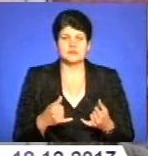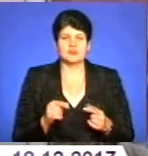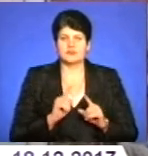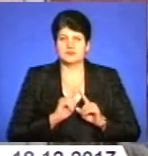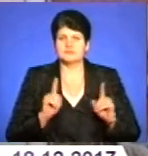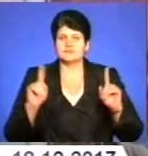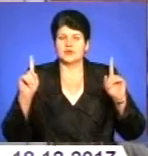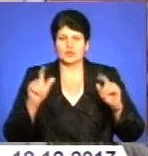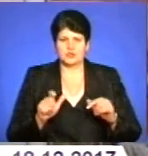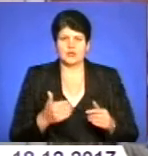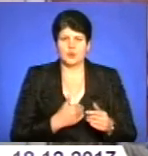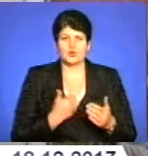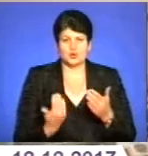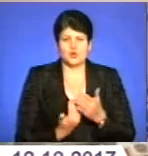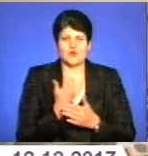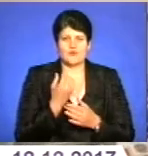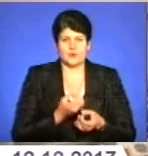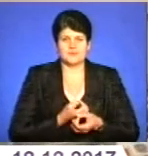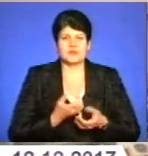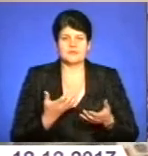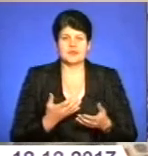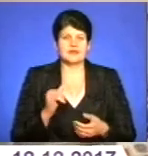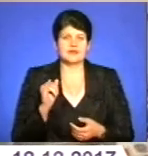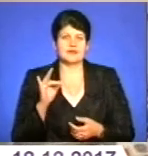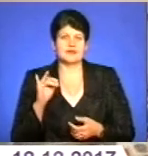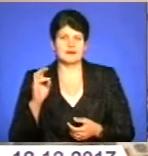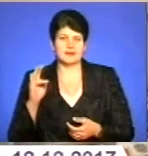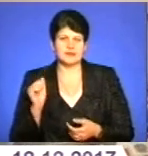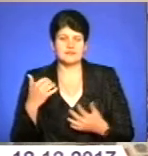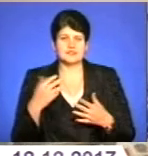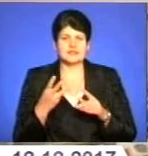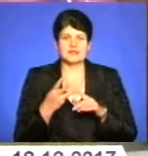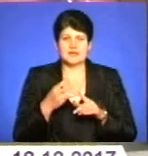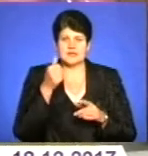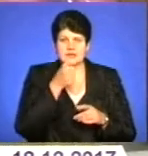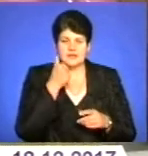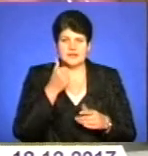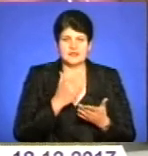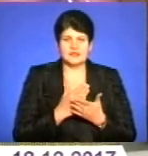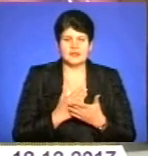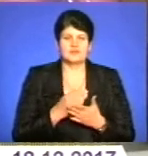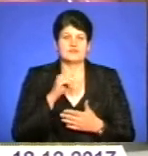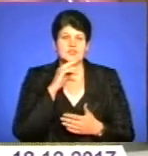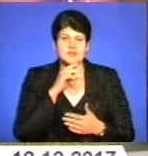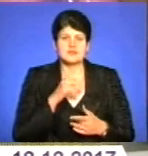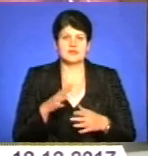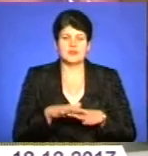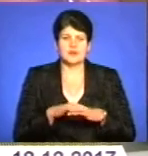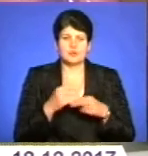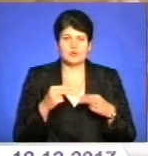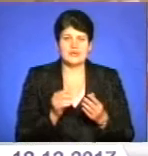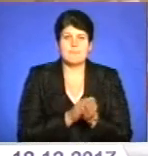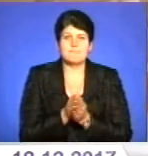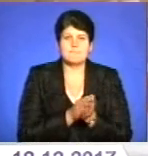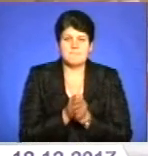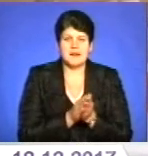більше чогось нового, яскравого. Ірина Бобкова із Донецька вже 3-й рік мешкає в Чернівцях. На ярмарку разом із сином продає мило та